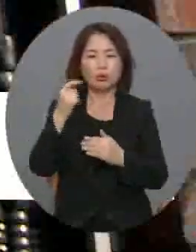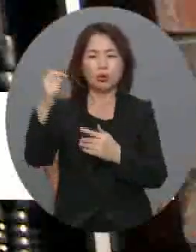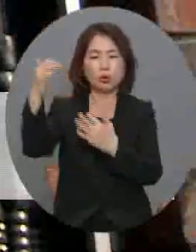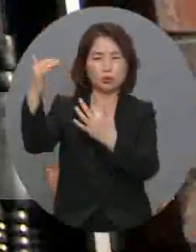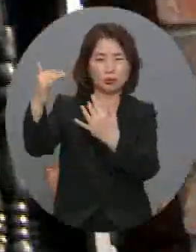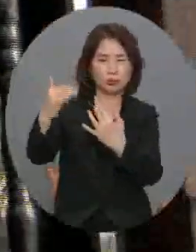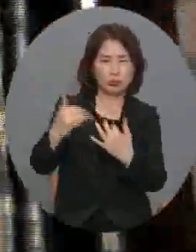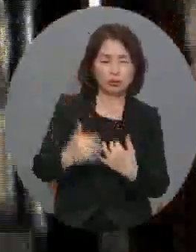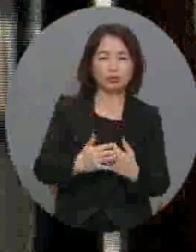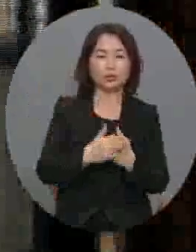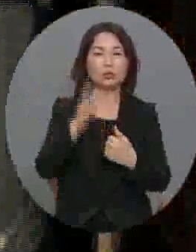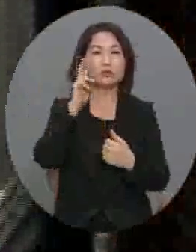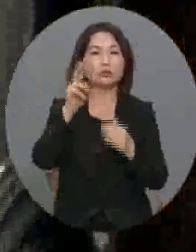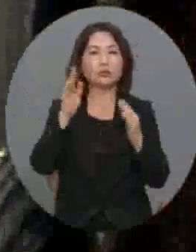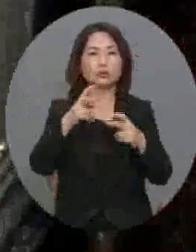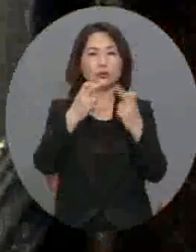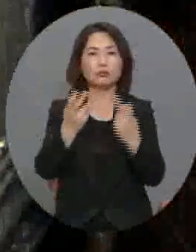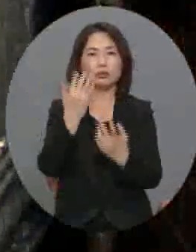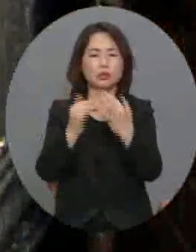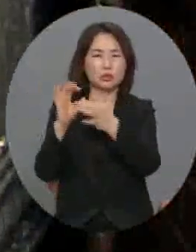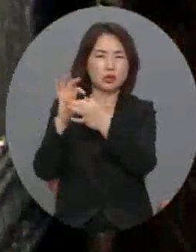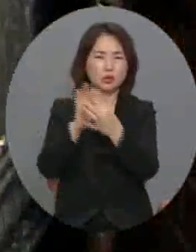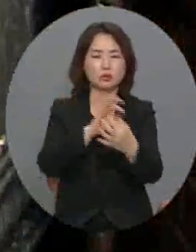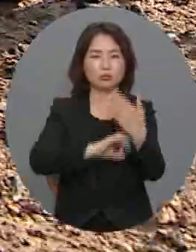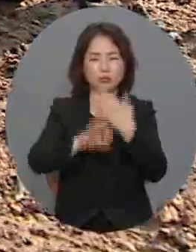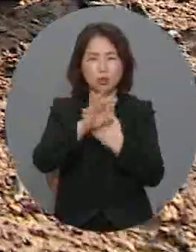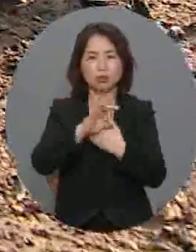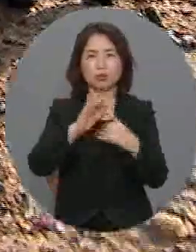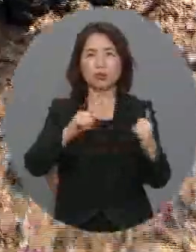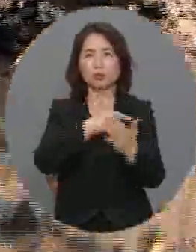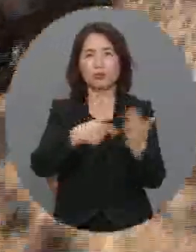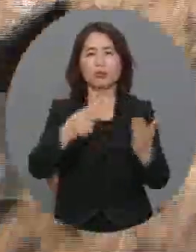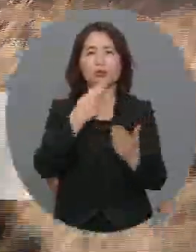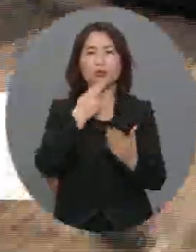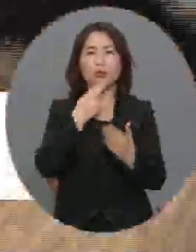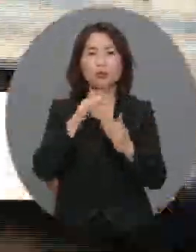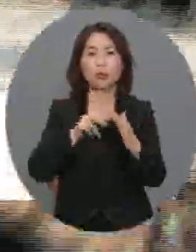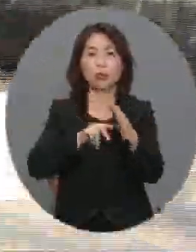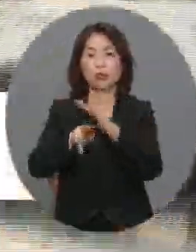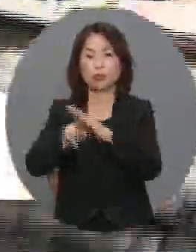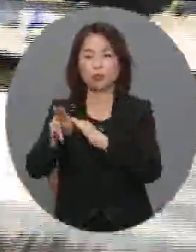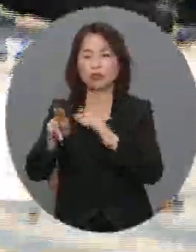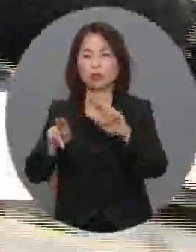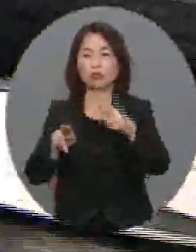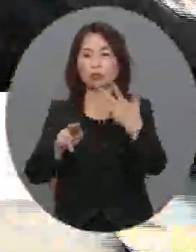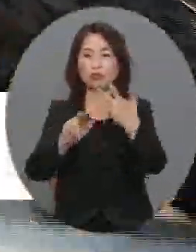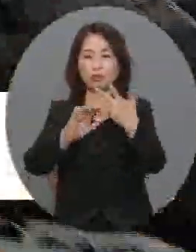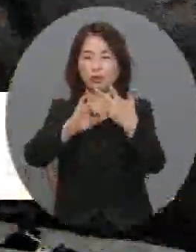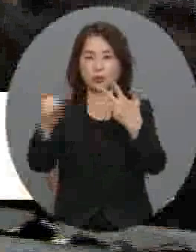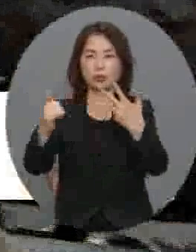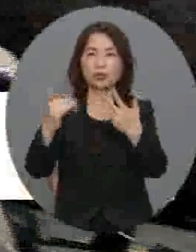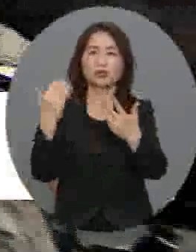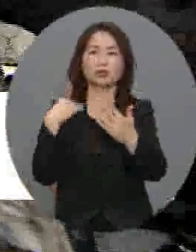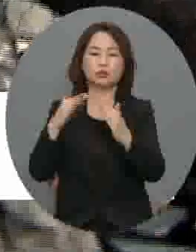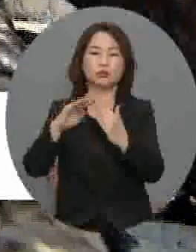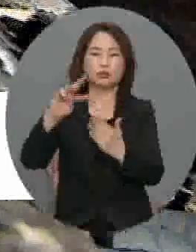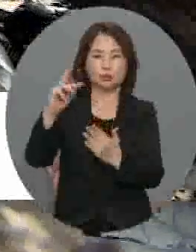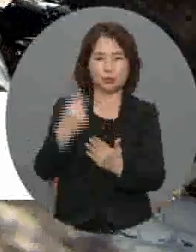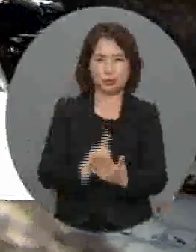오겠네. 이틀 동안 산불이 계속됐지만 다행히 인명피해는 없었고 대피했던 주민 700여 명도 모두